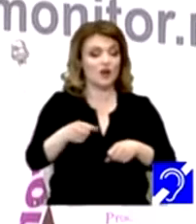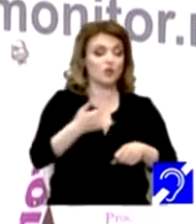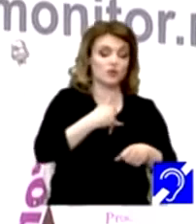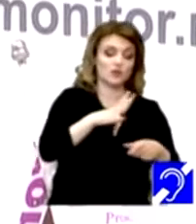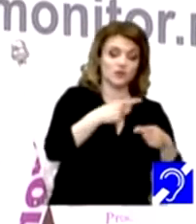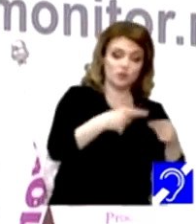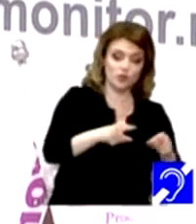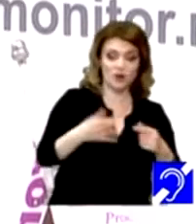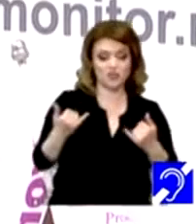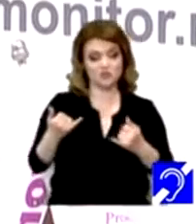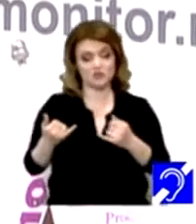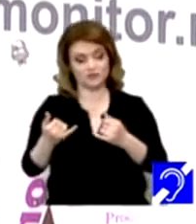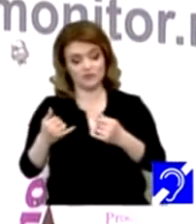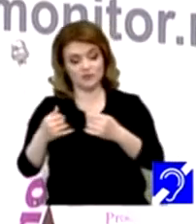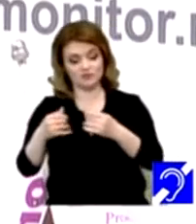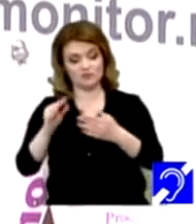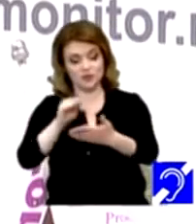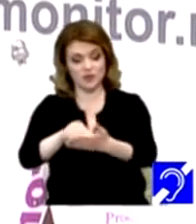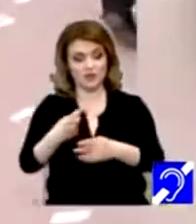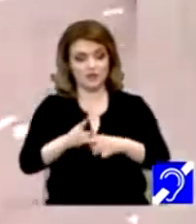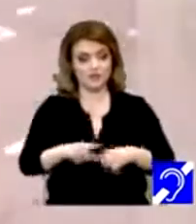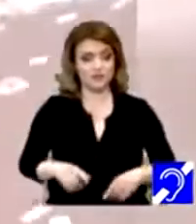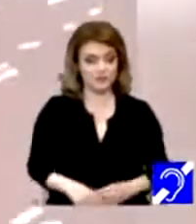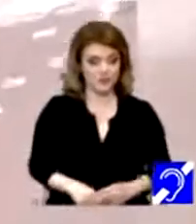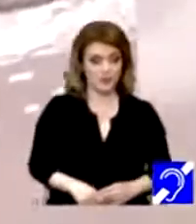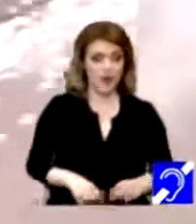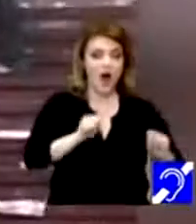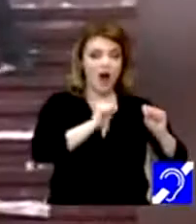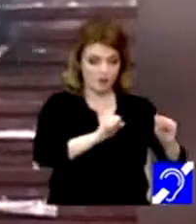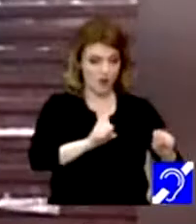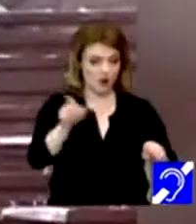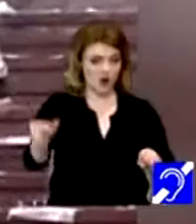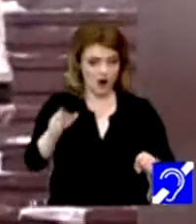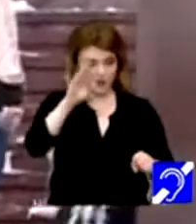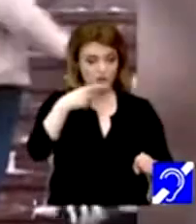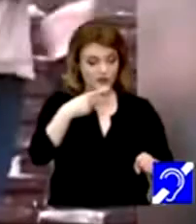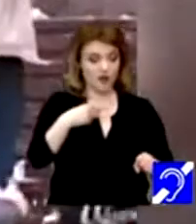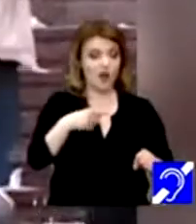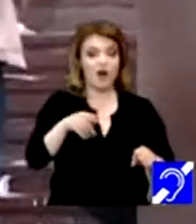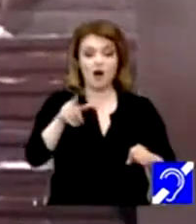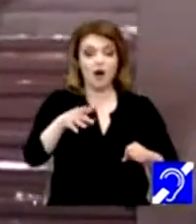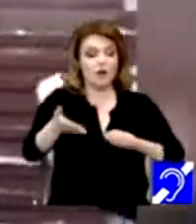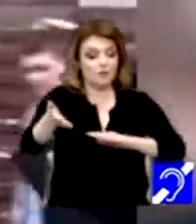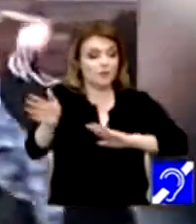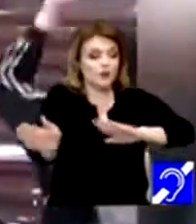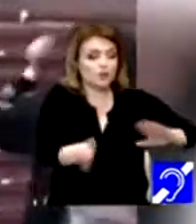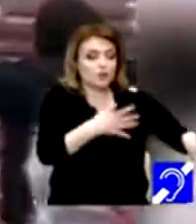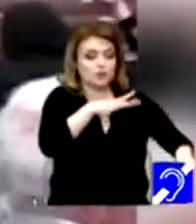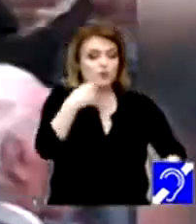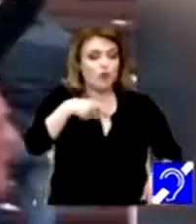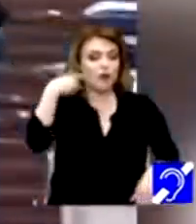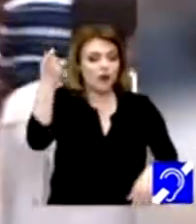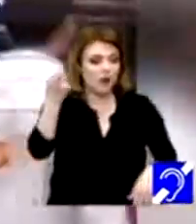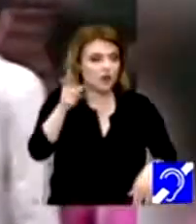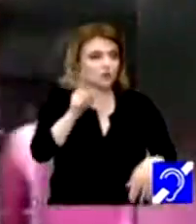și evident ea era prescriptibilă și termenul de prescripție a expirat de mult. Avocatul Vadim Vieru mai spune că a trecut prea mult timp pentru a se face lumină